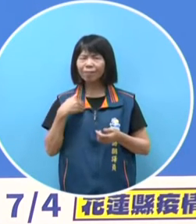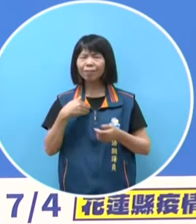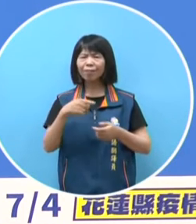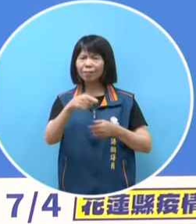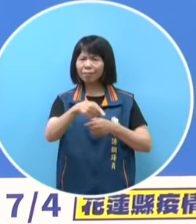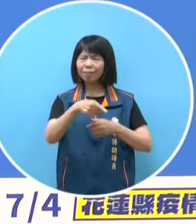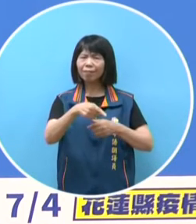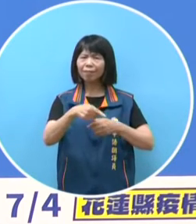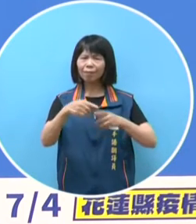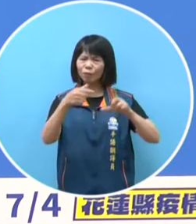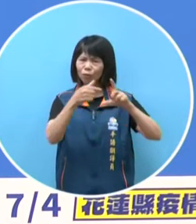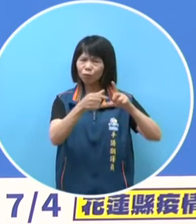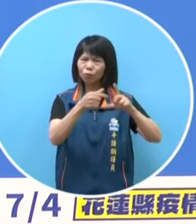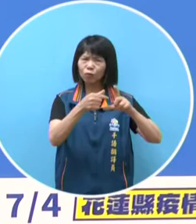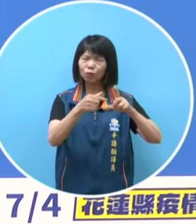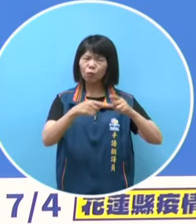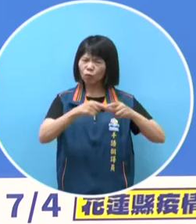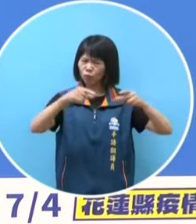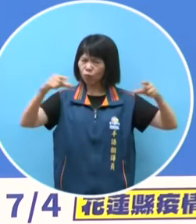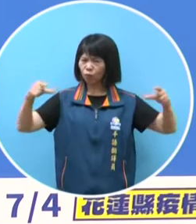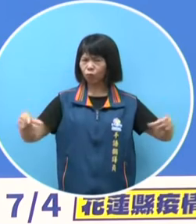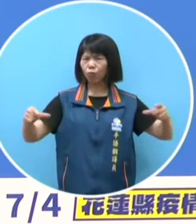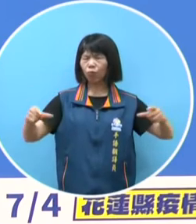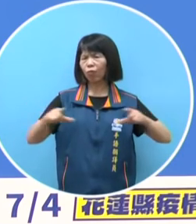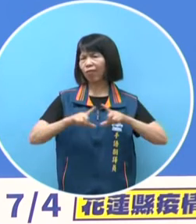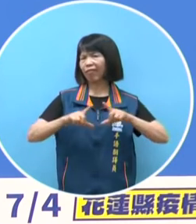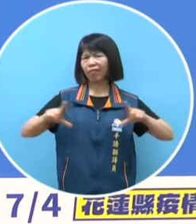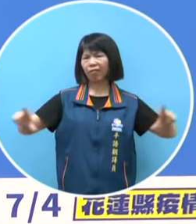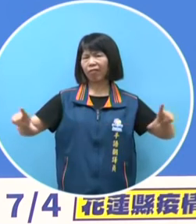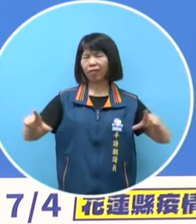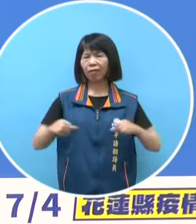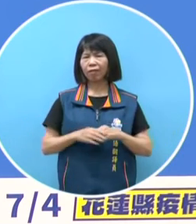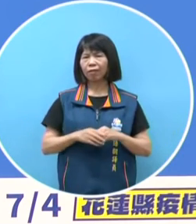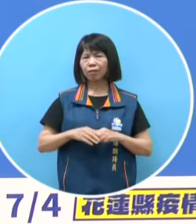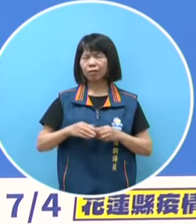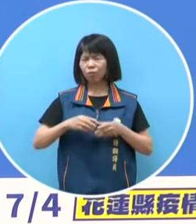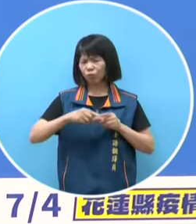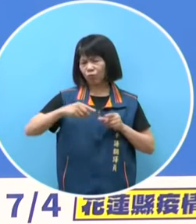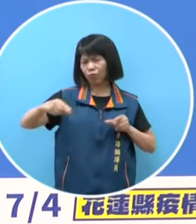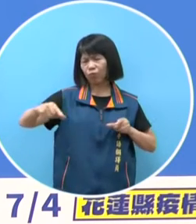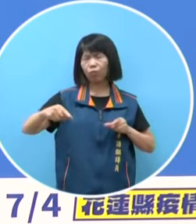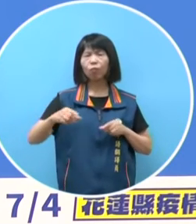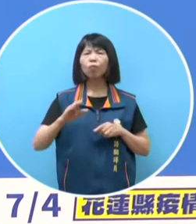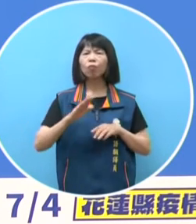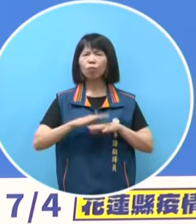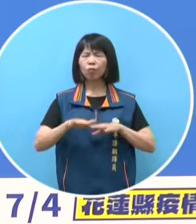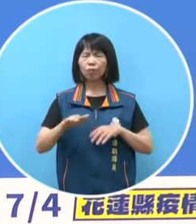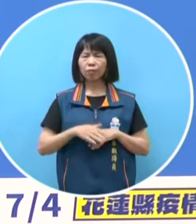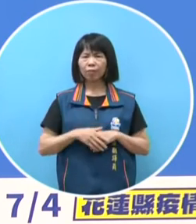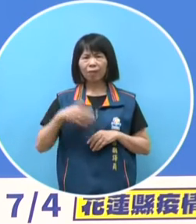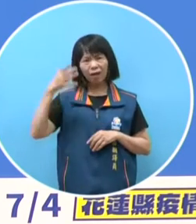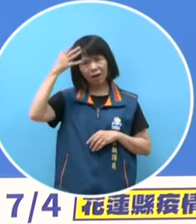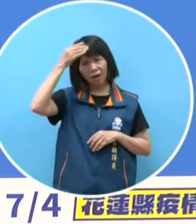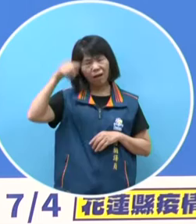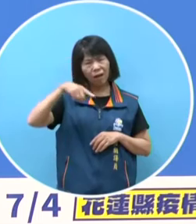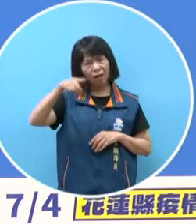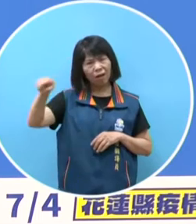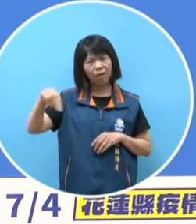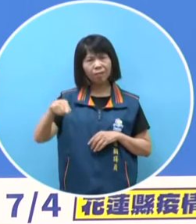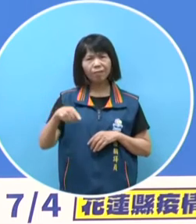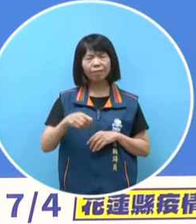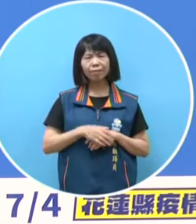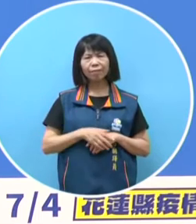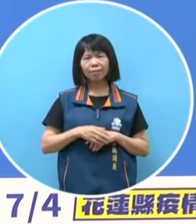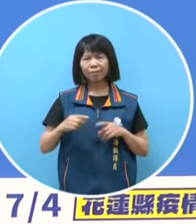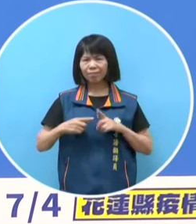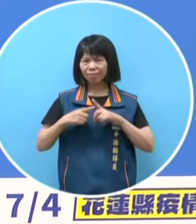的区域太过的广泛，或者是太过的狭长，所以导致有一些长者没有办法